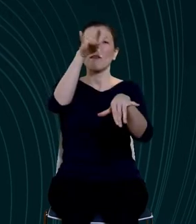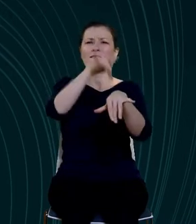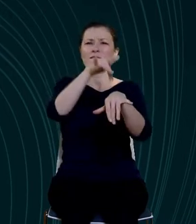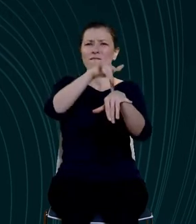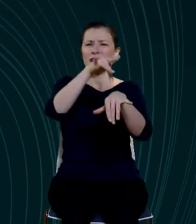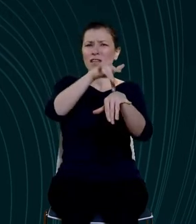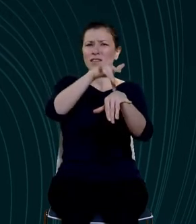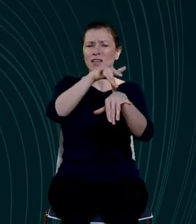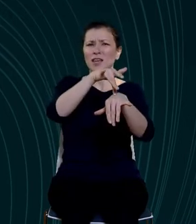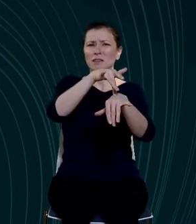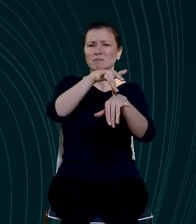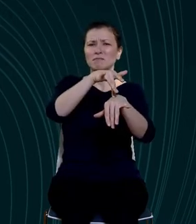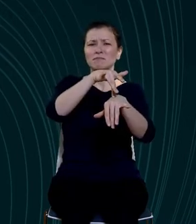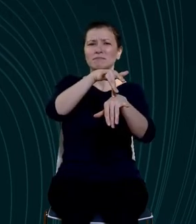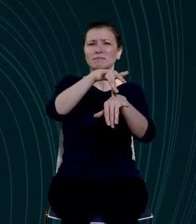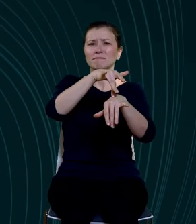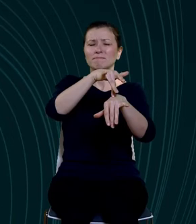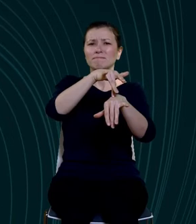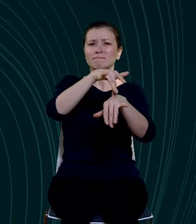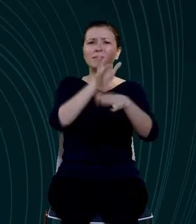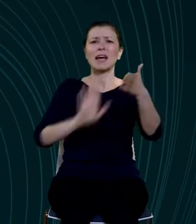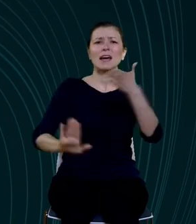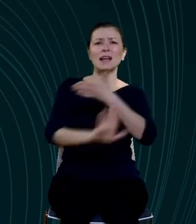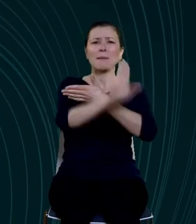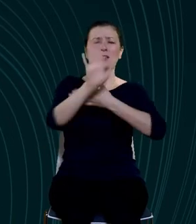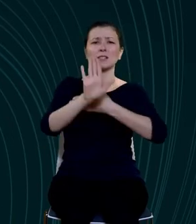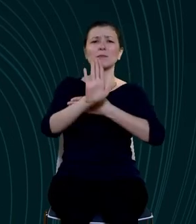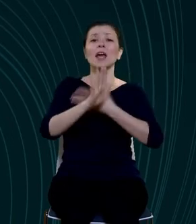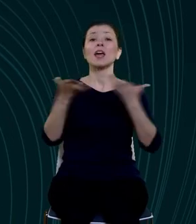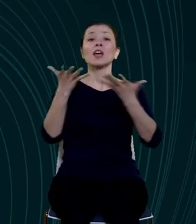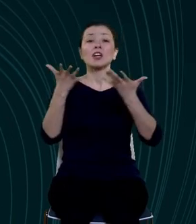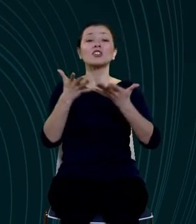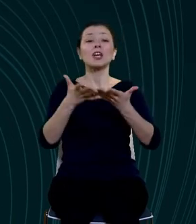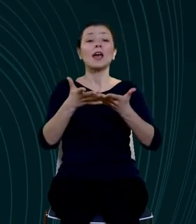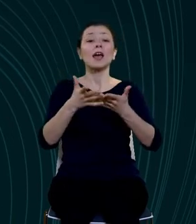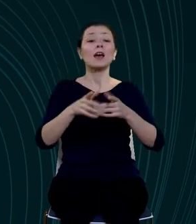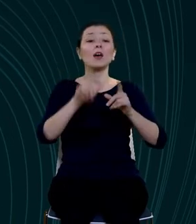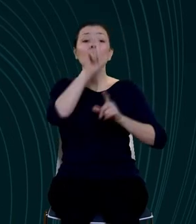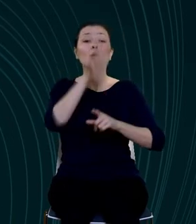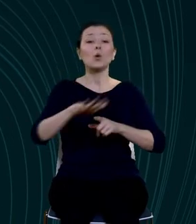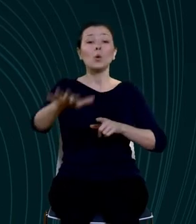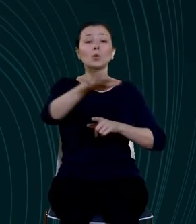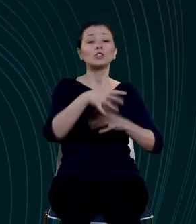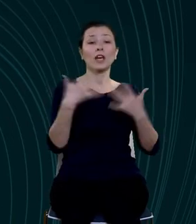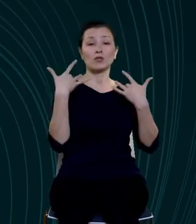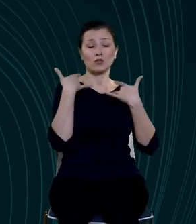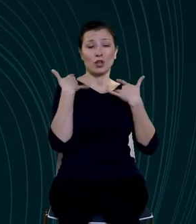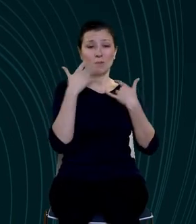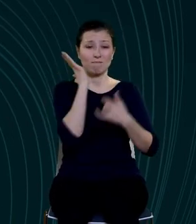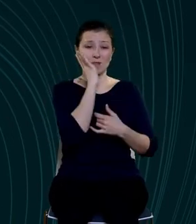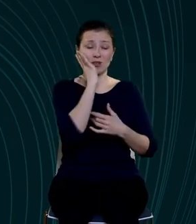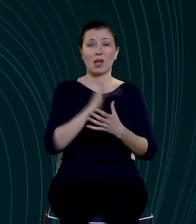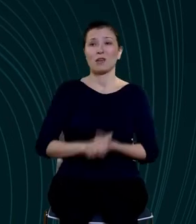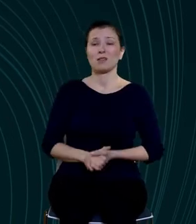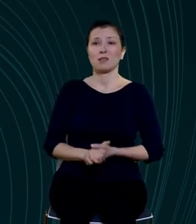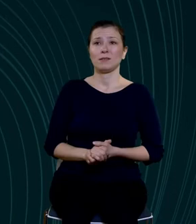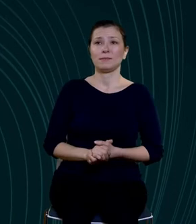reprezentatywne, czyli takie powinny być to miejsca, w których najczęściej przebywają ludzie. Można powiedzieć, że